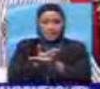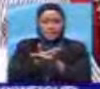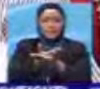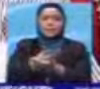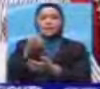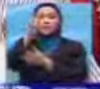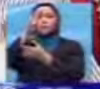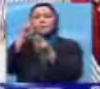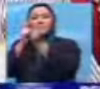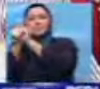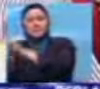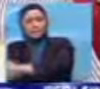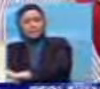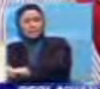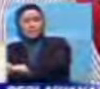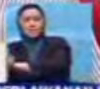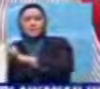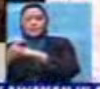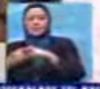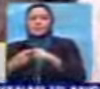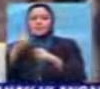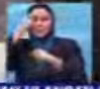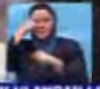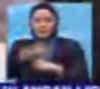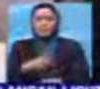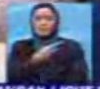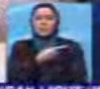gantian. Itu KK yang saya ada.